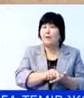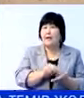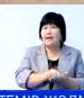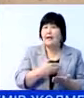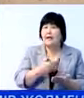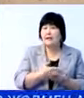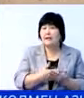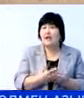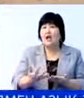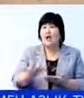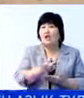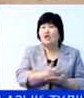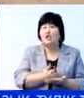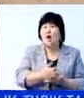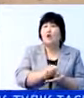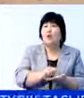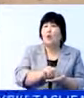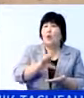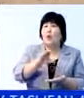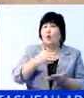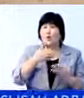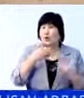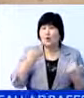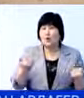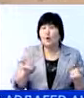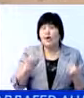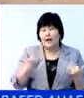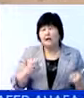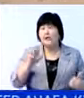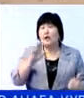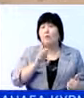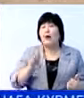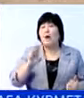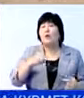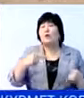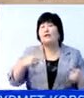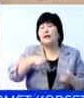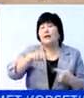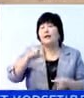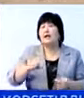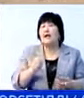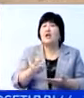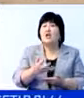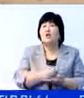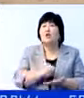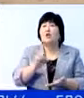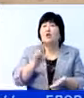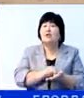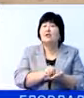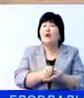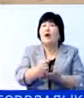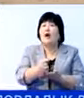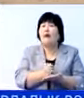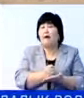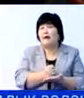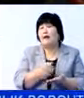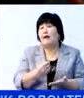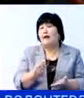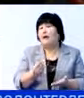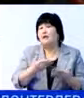мысалға жинақтау қоры жоқ Ресейде. Яғни қазір Байқоңырдағы кез келген кәсіпкердің жинақтау зейнетақы қорында қаржы